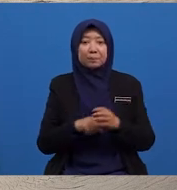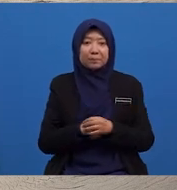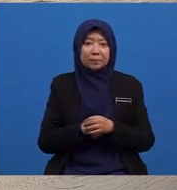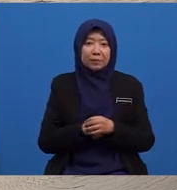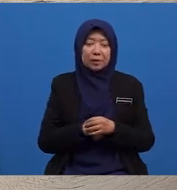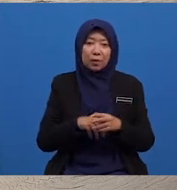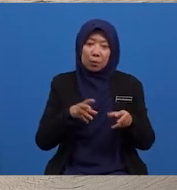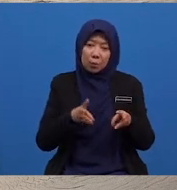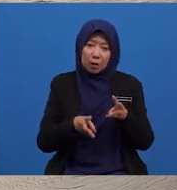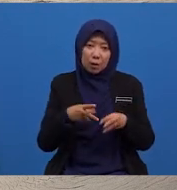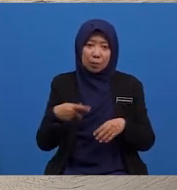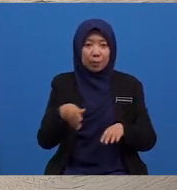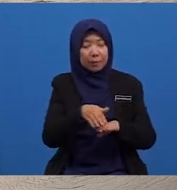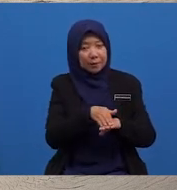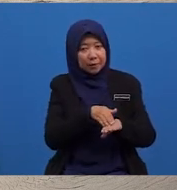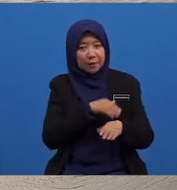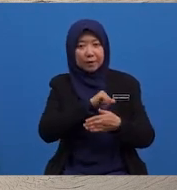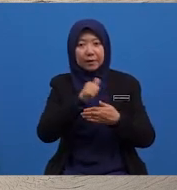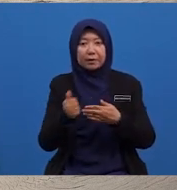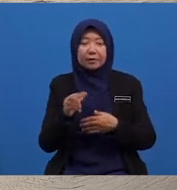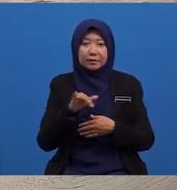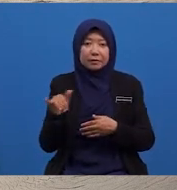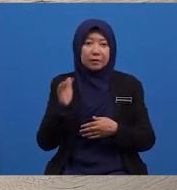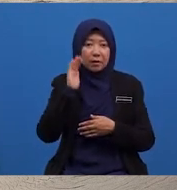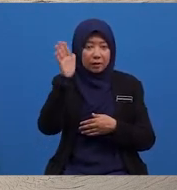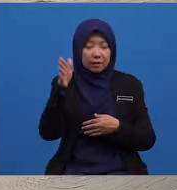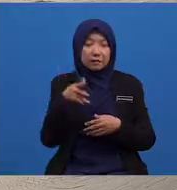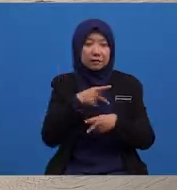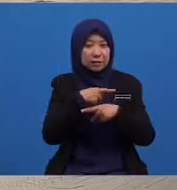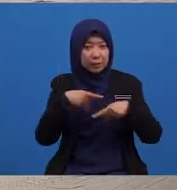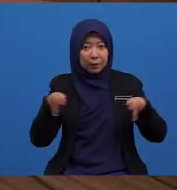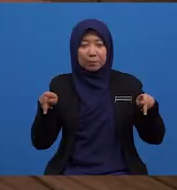walaupun perlahan-lahan akhirnya akan siap juga.